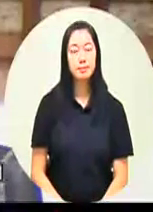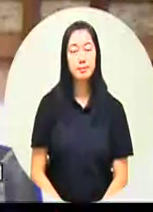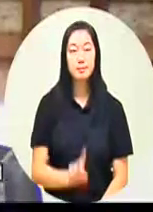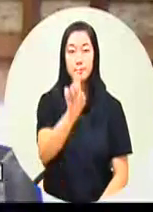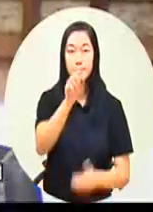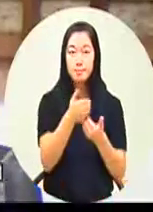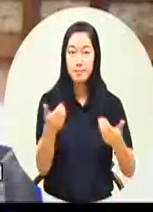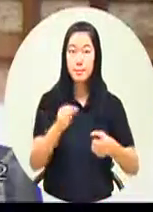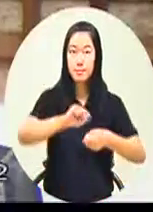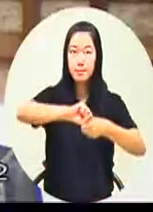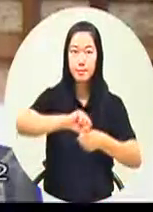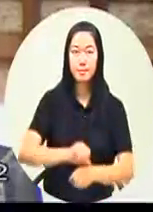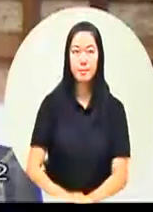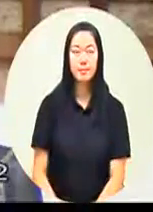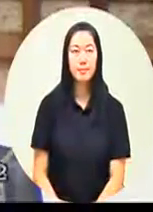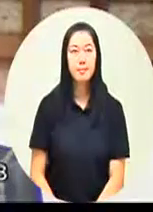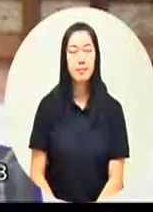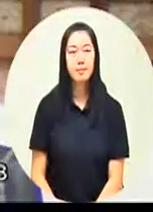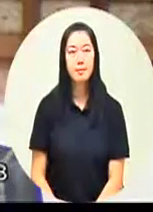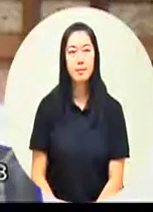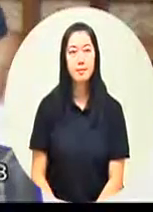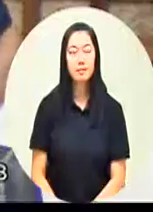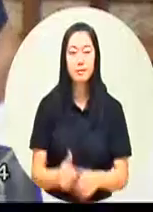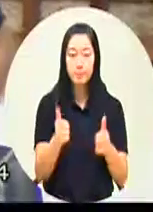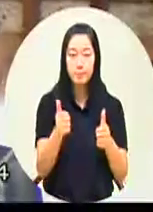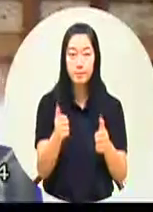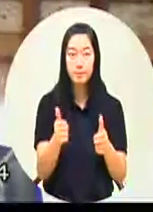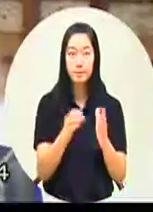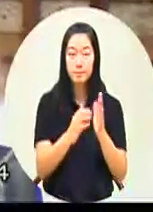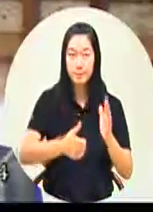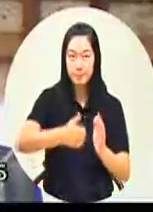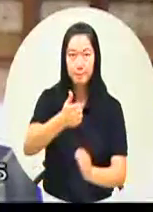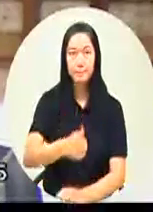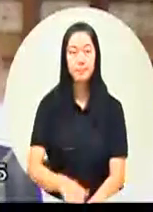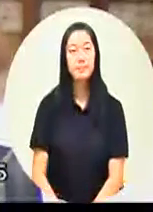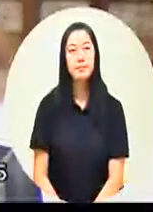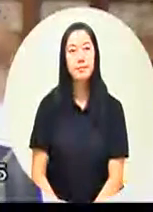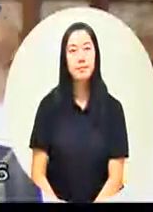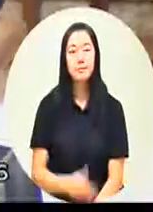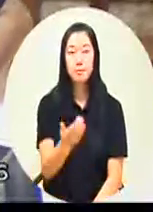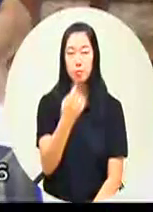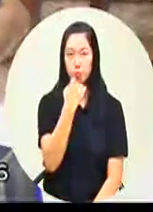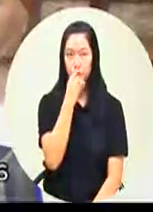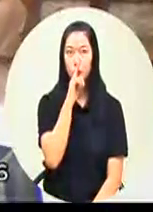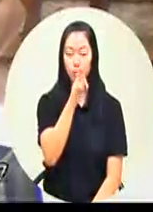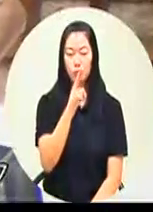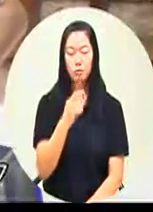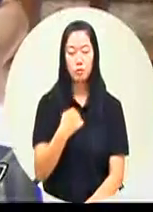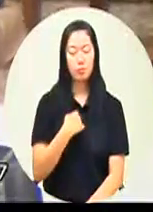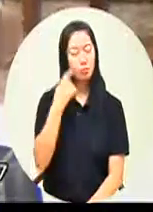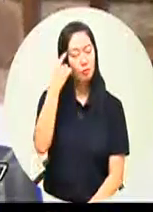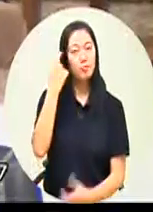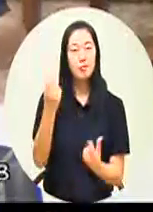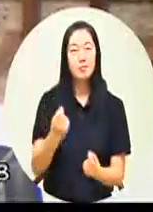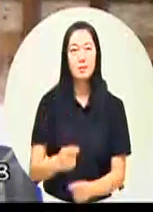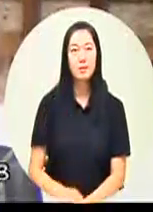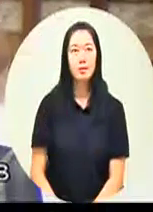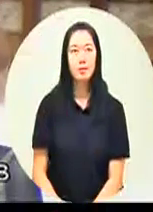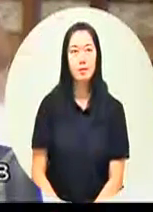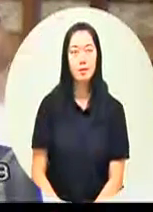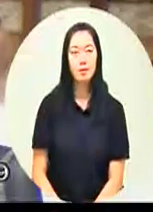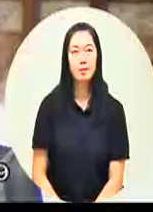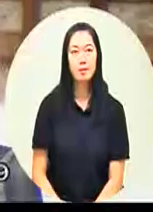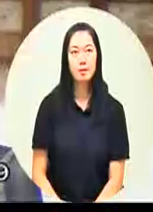好，再给我们李议员两分钟。 谢谢局长哈，哦，局长讲到我的心内话啦哈，也无人符合我的意